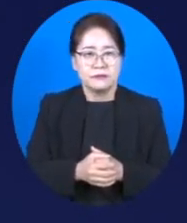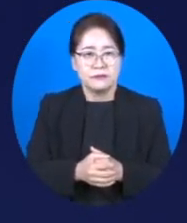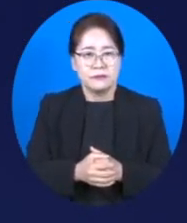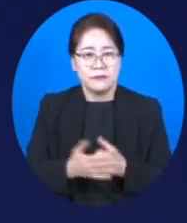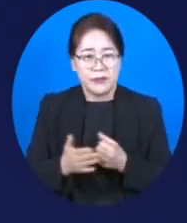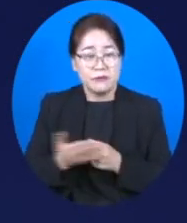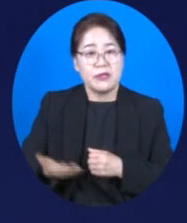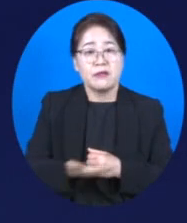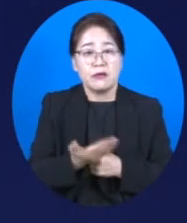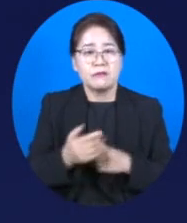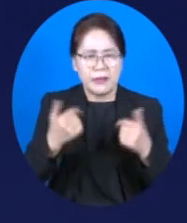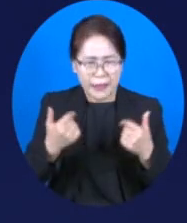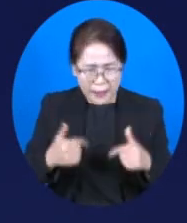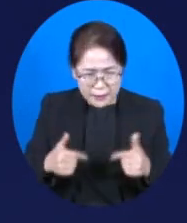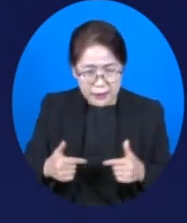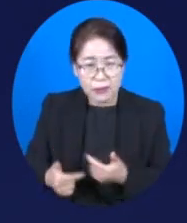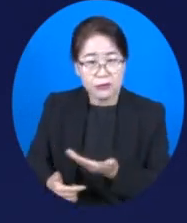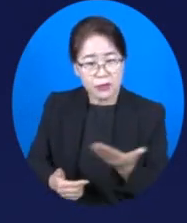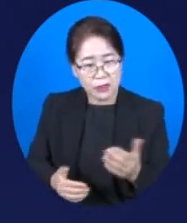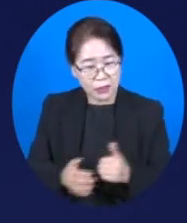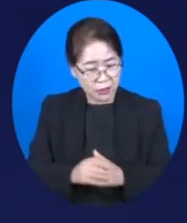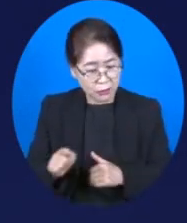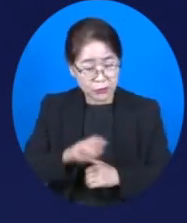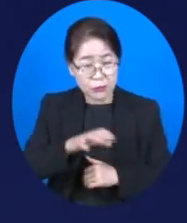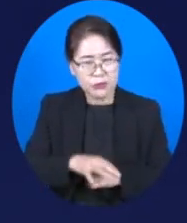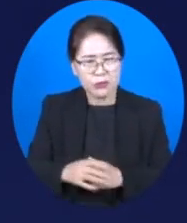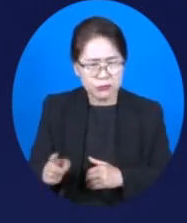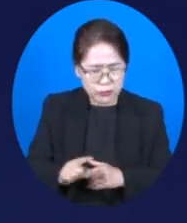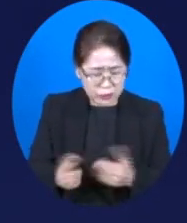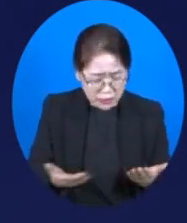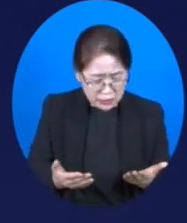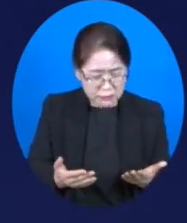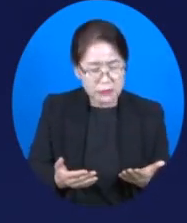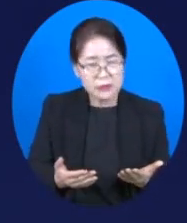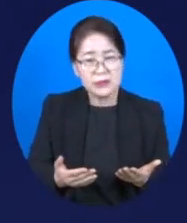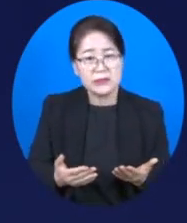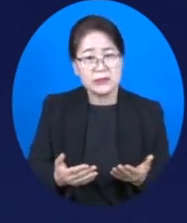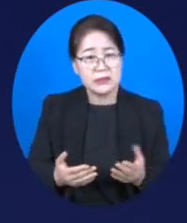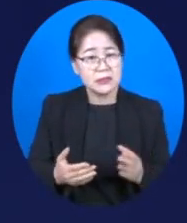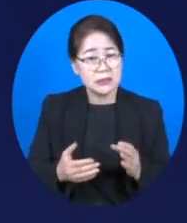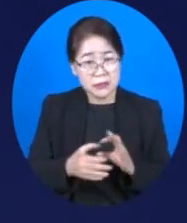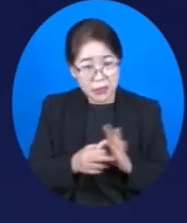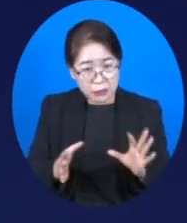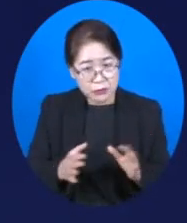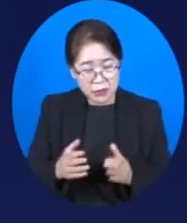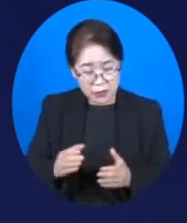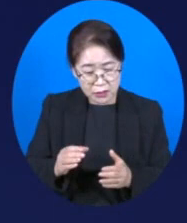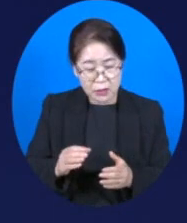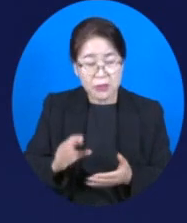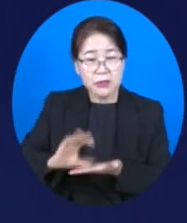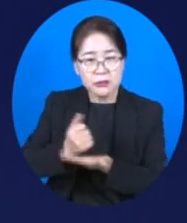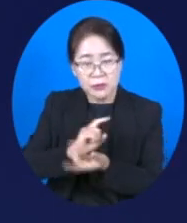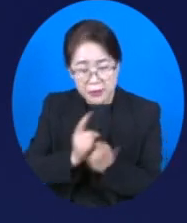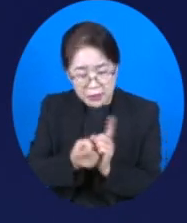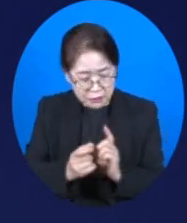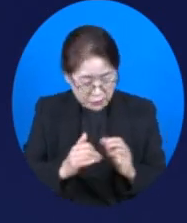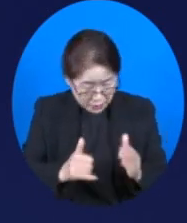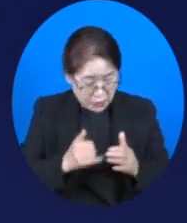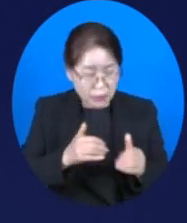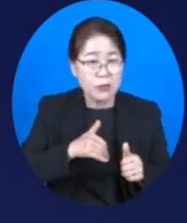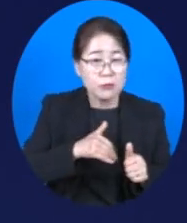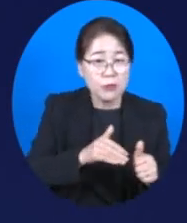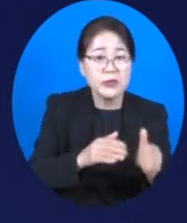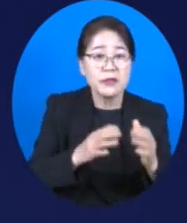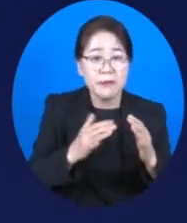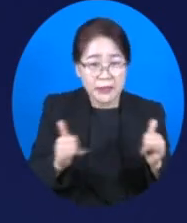그러므로 여러분, 언제나 내가 어디에서 무엇을 하든지 간에 나는 그리스도를 대신하여 이 세상 가운데 보냄을 받은